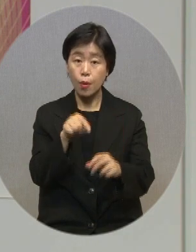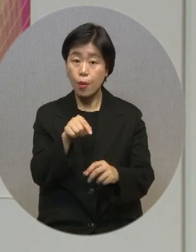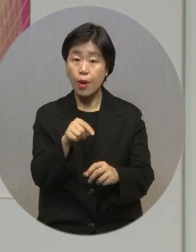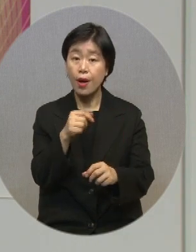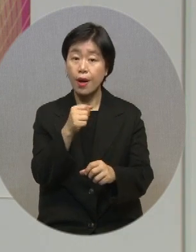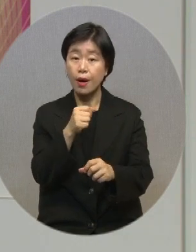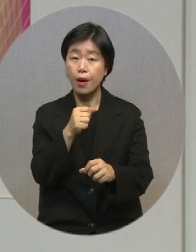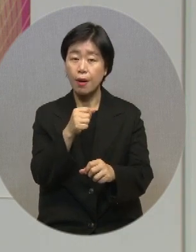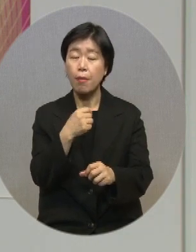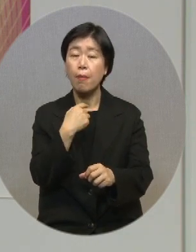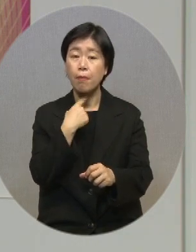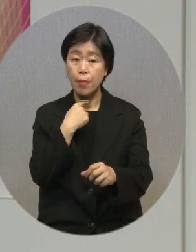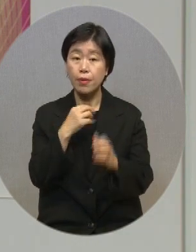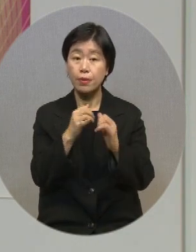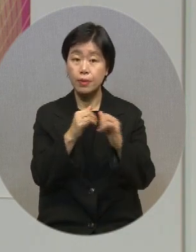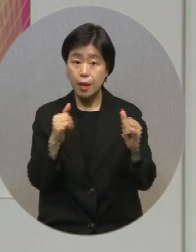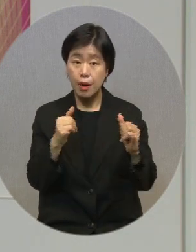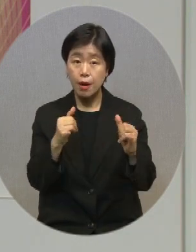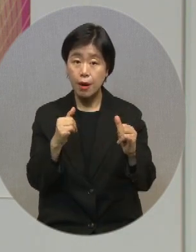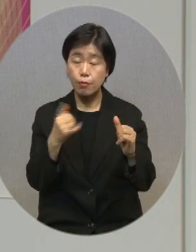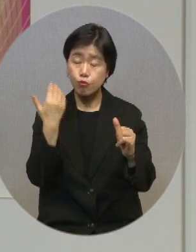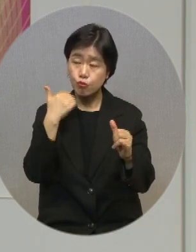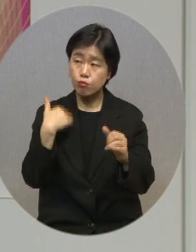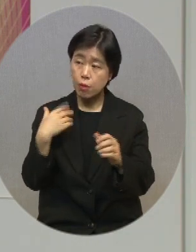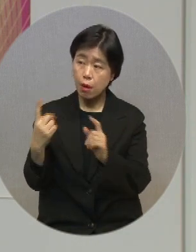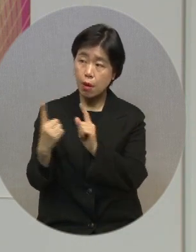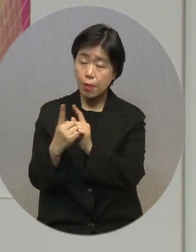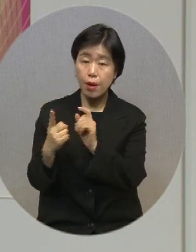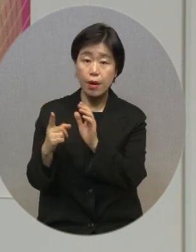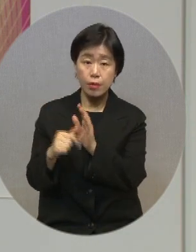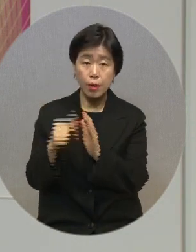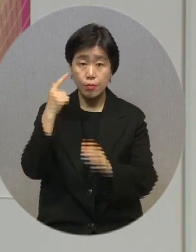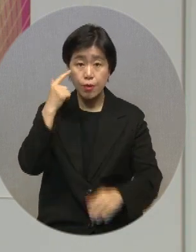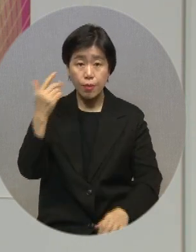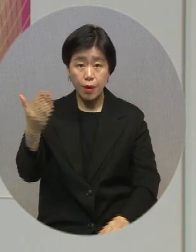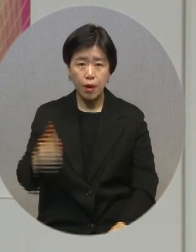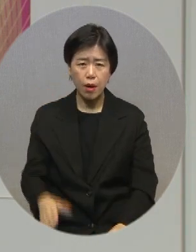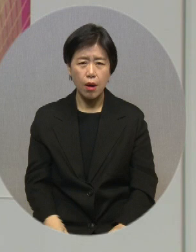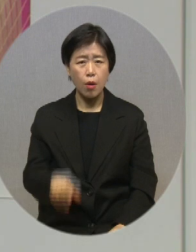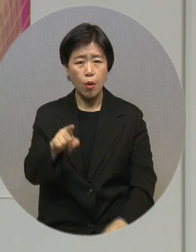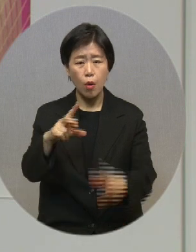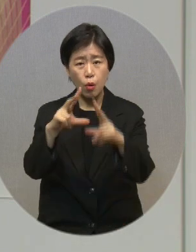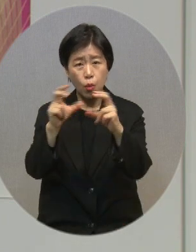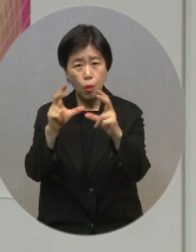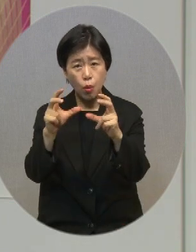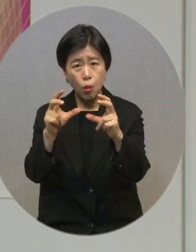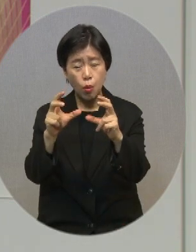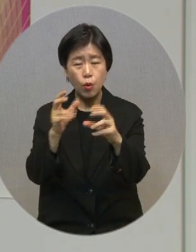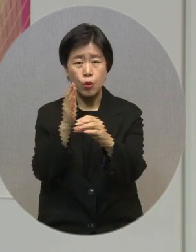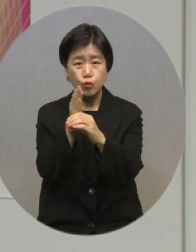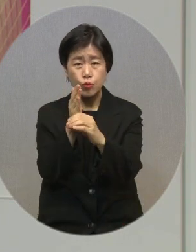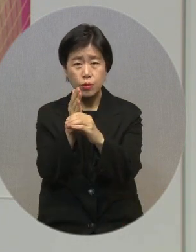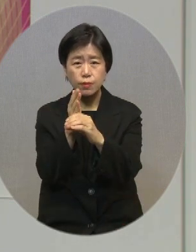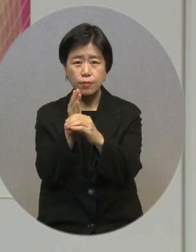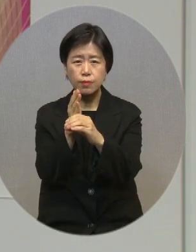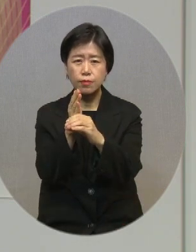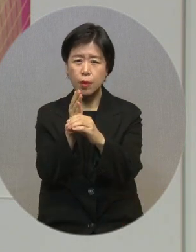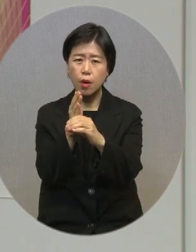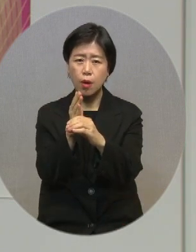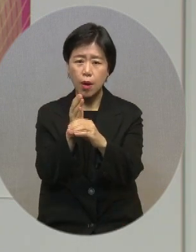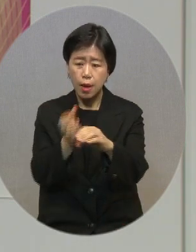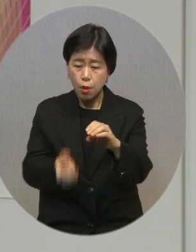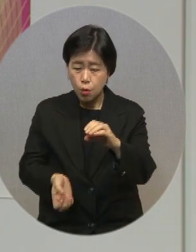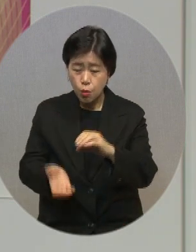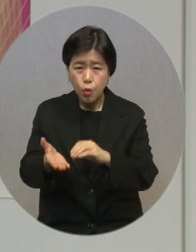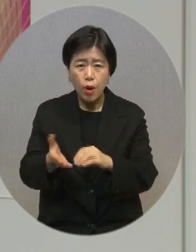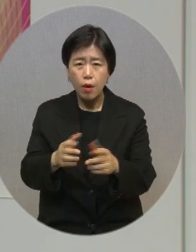공이 중심이 이렇게 한 곳에 몰려 있어서 굉장히 어렵다고 그러시던데요. 예, 그죠. 네.